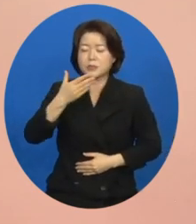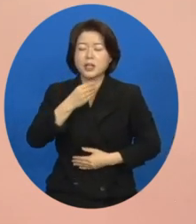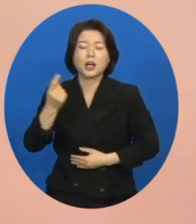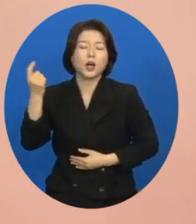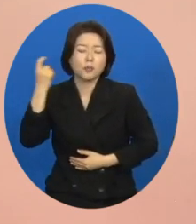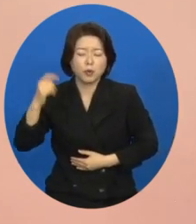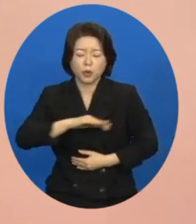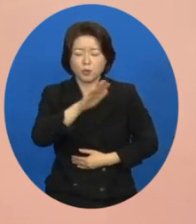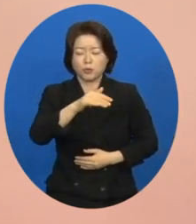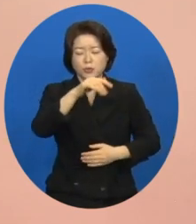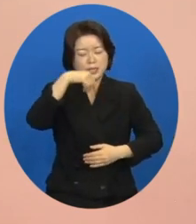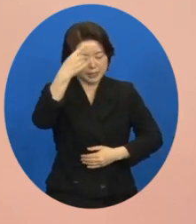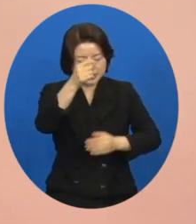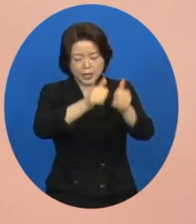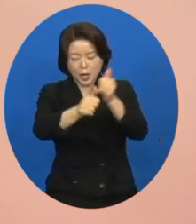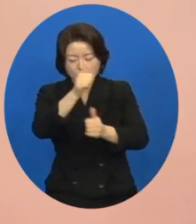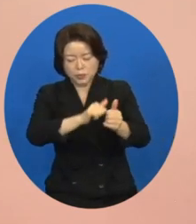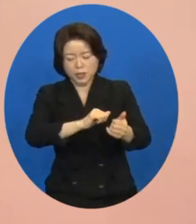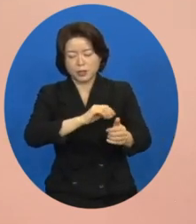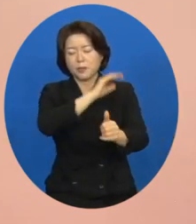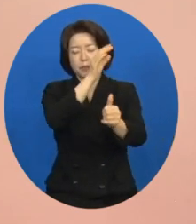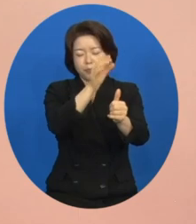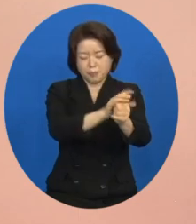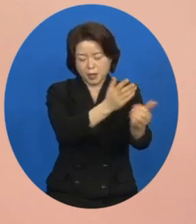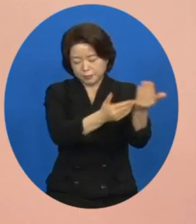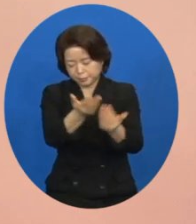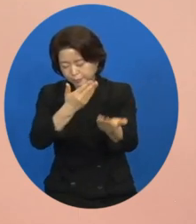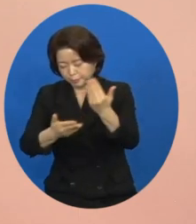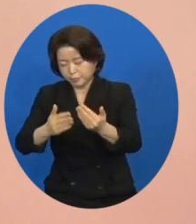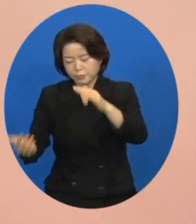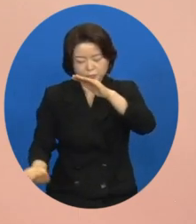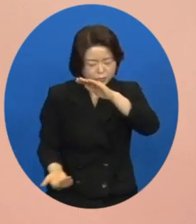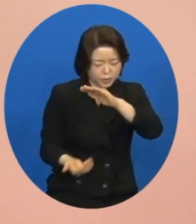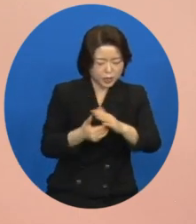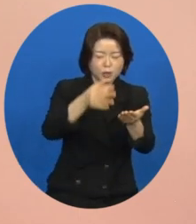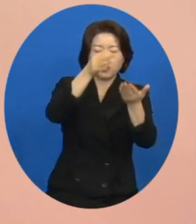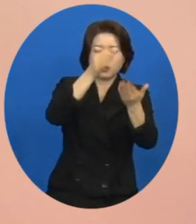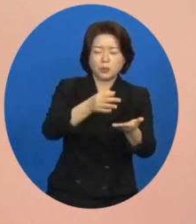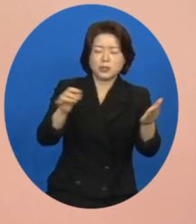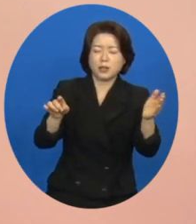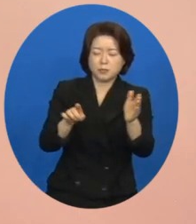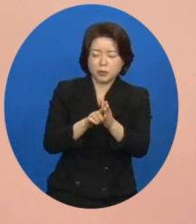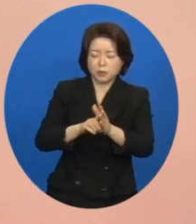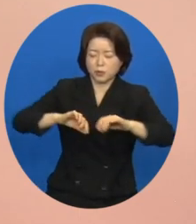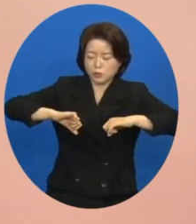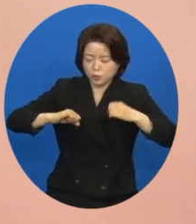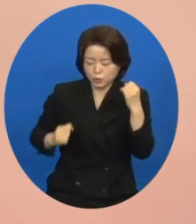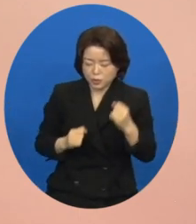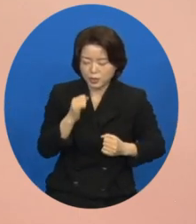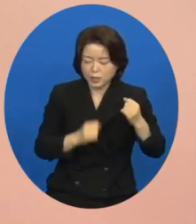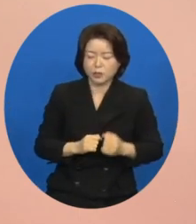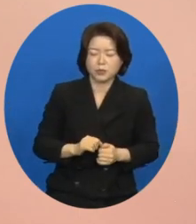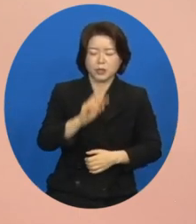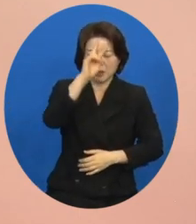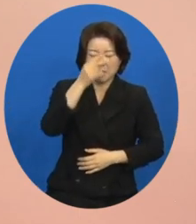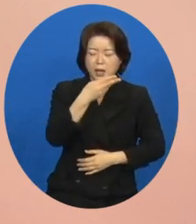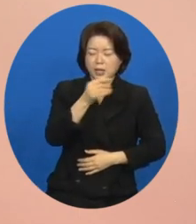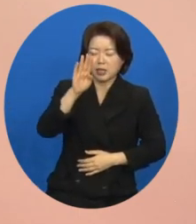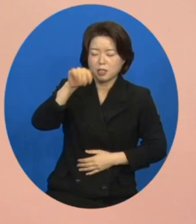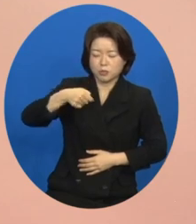우리 다음 세대에게 물려줄 수 있는 최고의 유산임을 믿고 순종으로 달려오신 박리부가